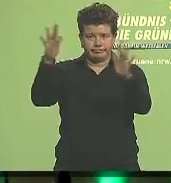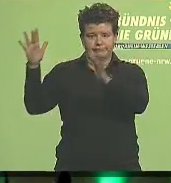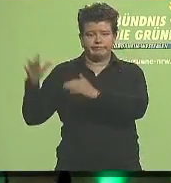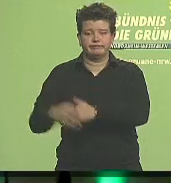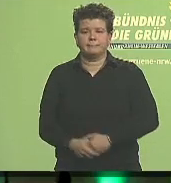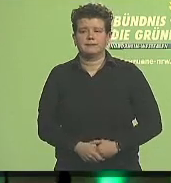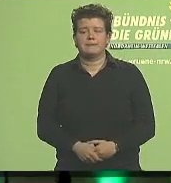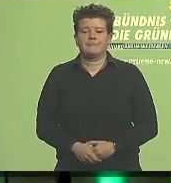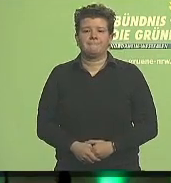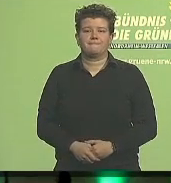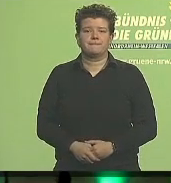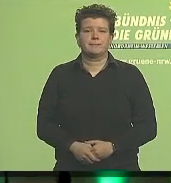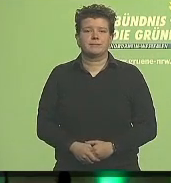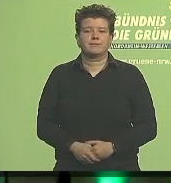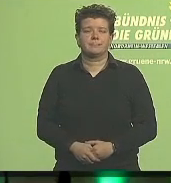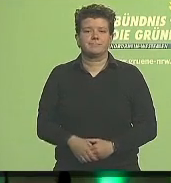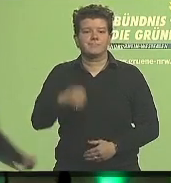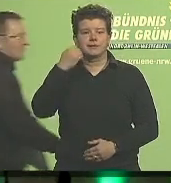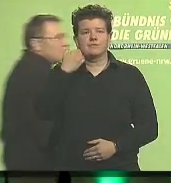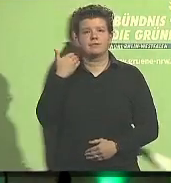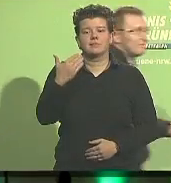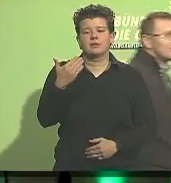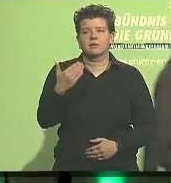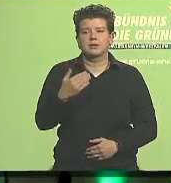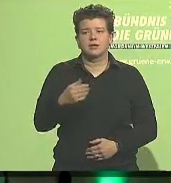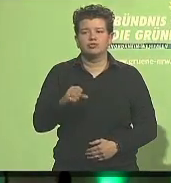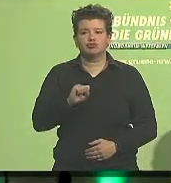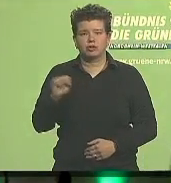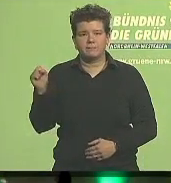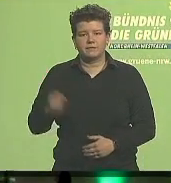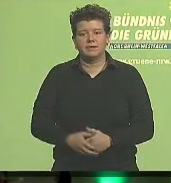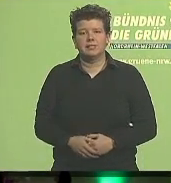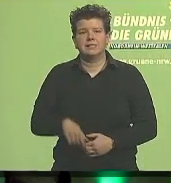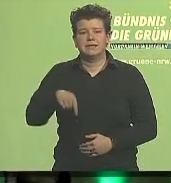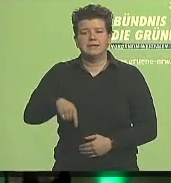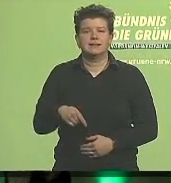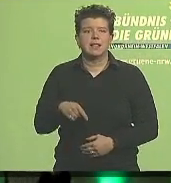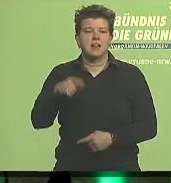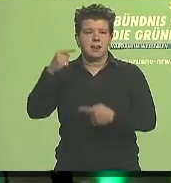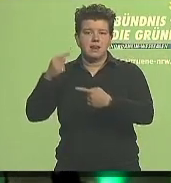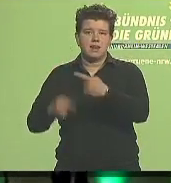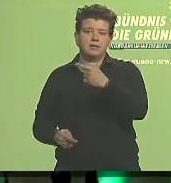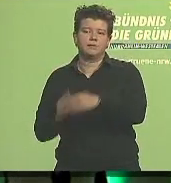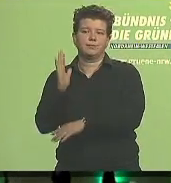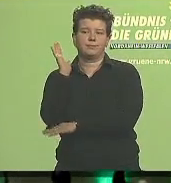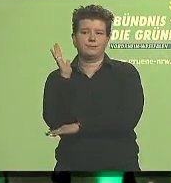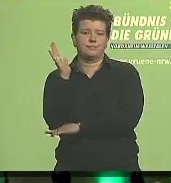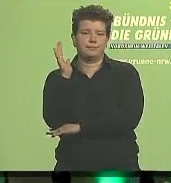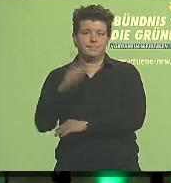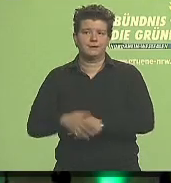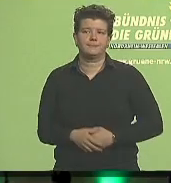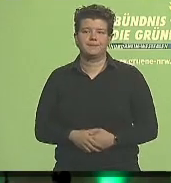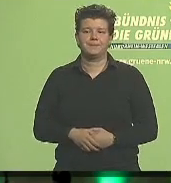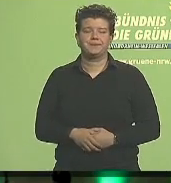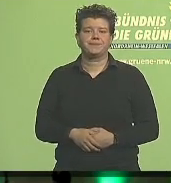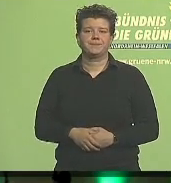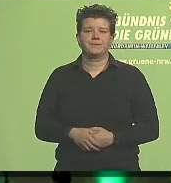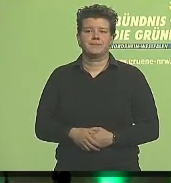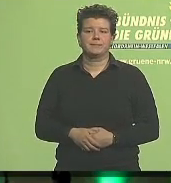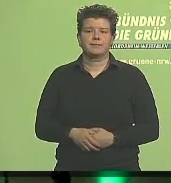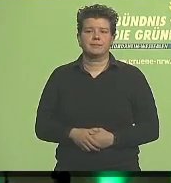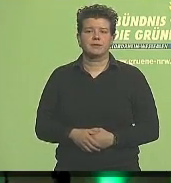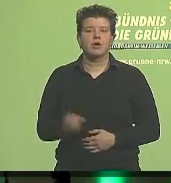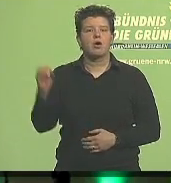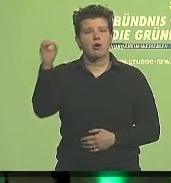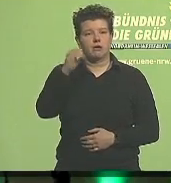Vielen Dank, Stefan. Dann kommen wir zu unserem letzten gesetzten Redebeitrag. Und den hat Oliver Krischer, Sprecher für Energiewirtschaft der Bundestagsfraktion. Oliver,